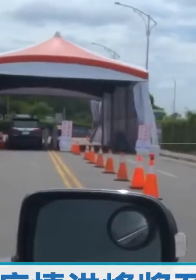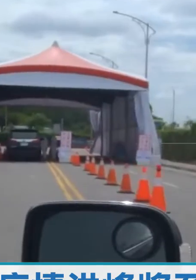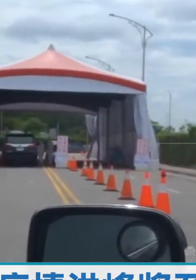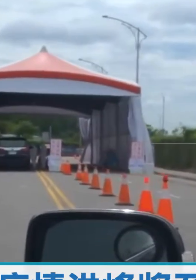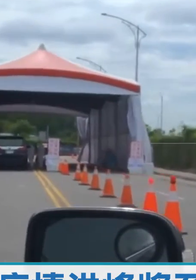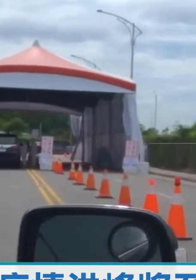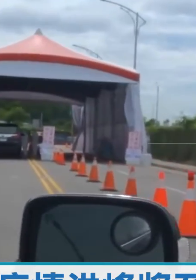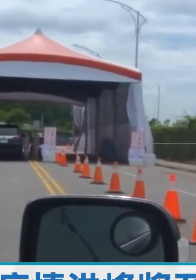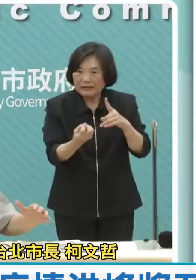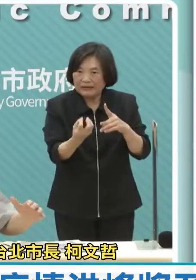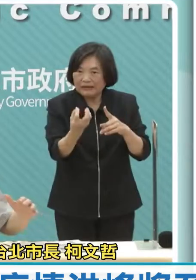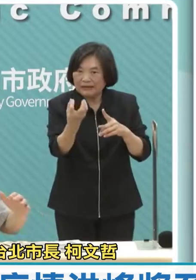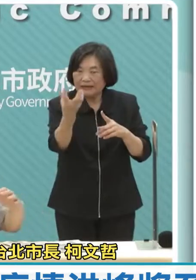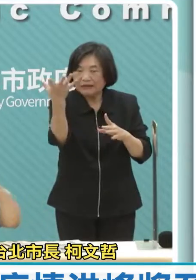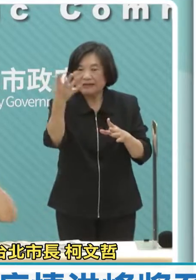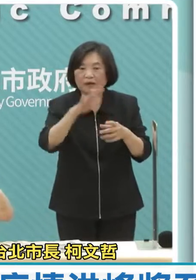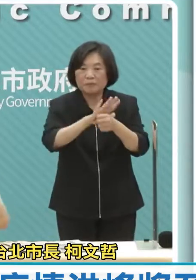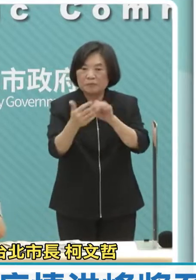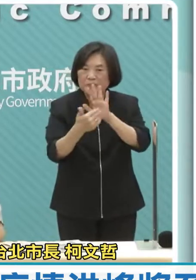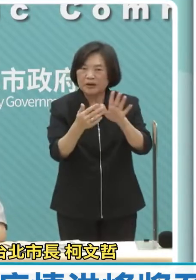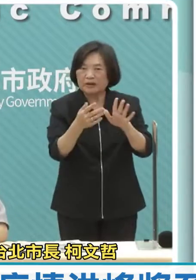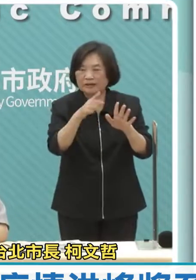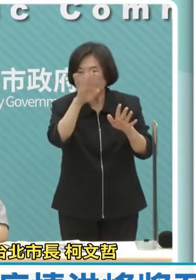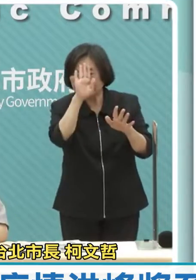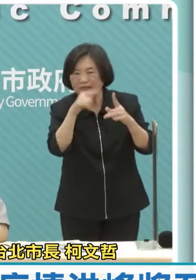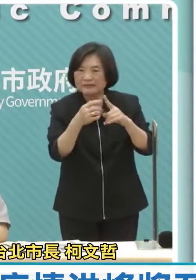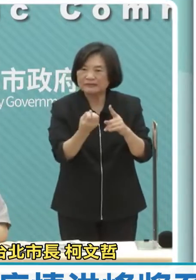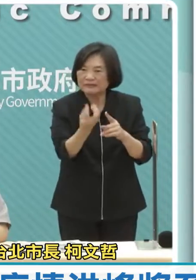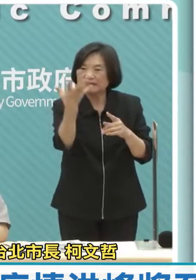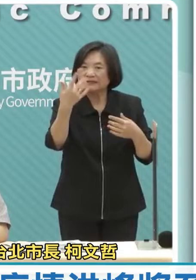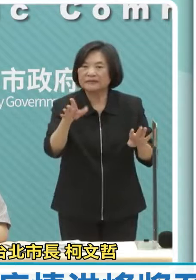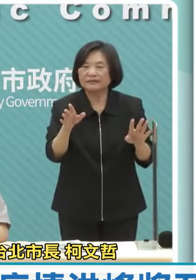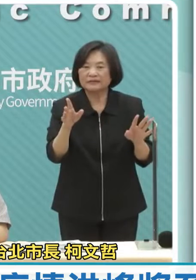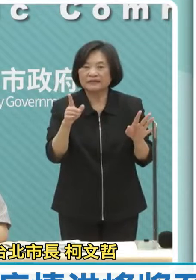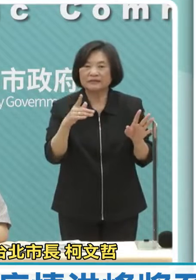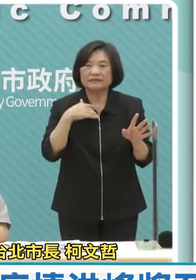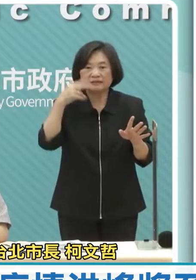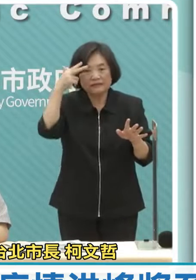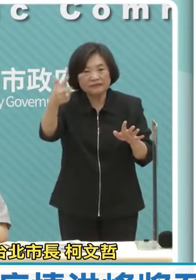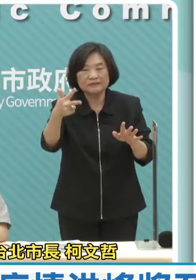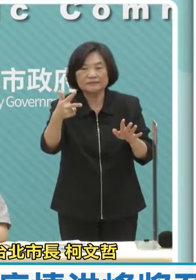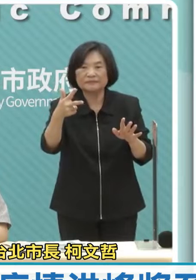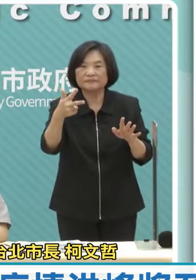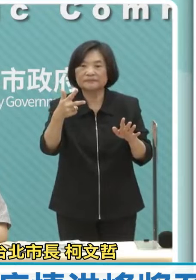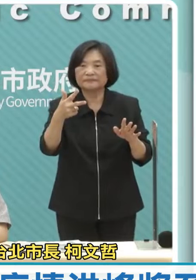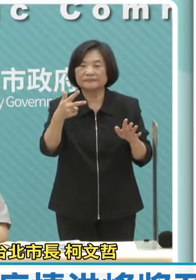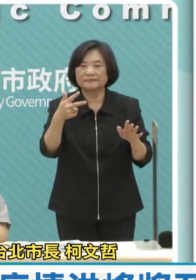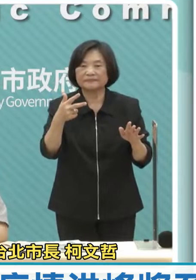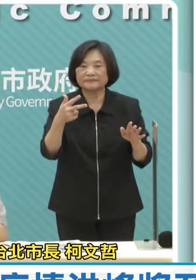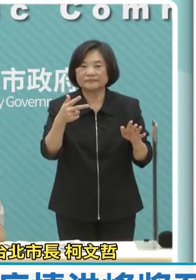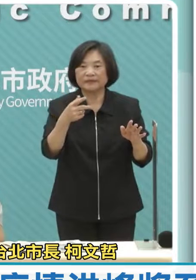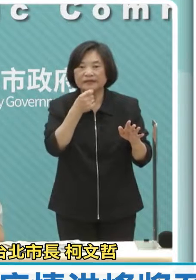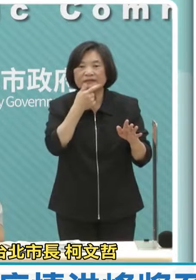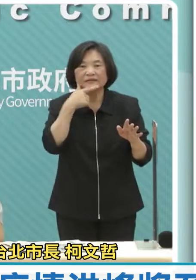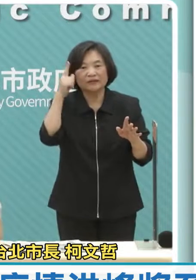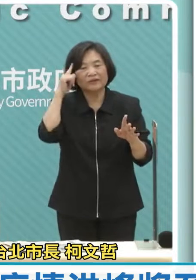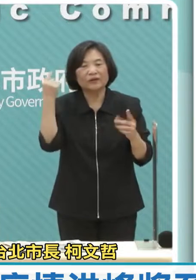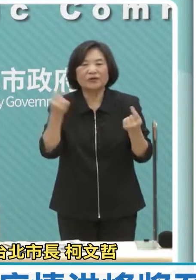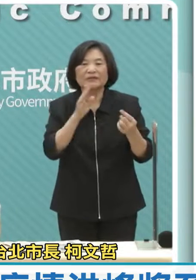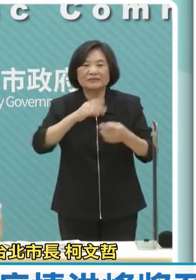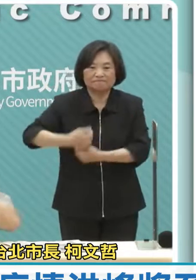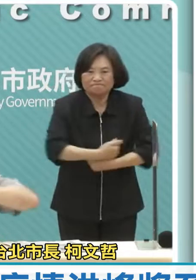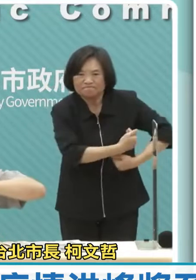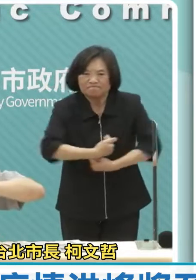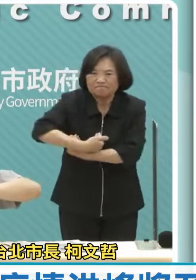上升了，澳门整个医疗体系也渐渐在动员。那下个礼拜就好像哦，那个打橄榄球，你知